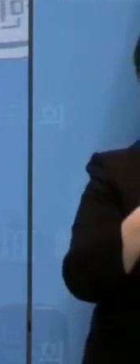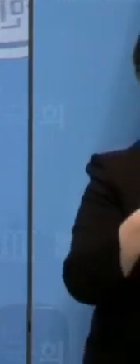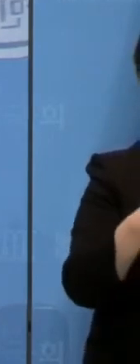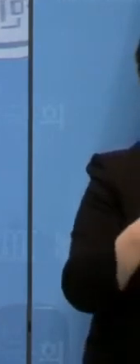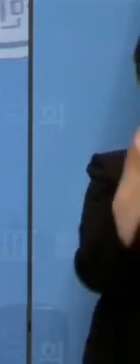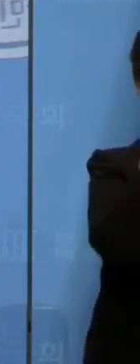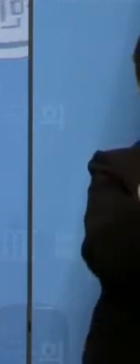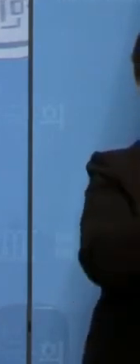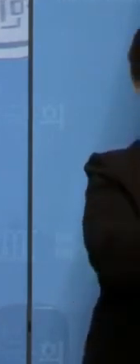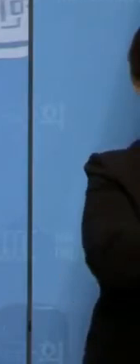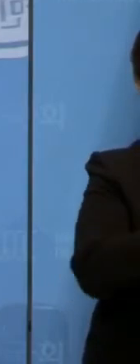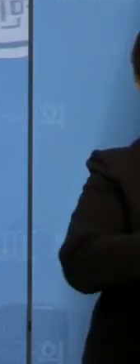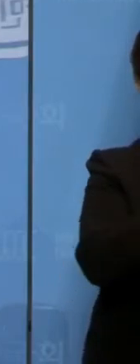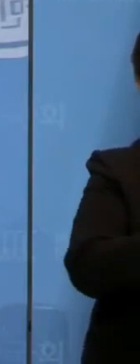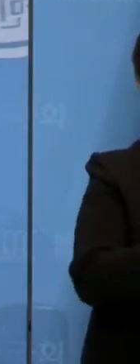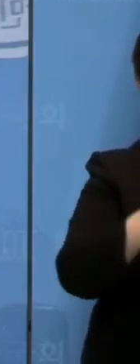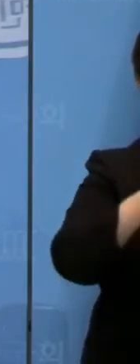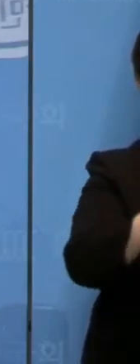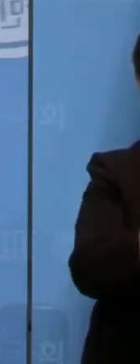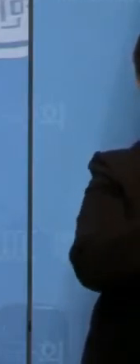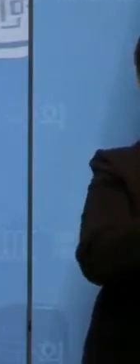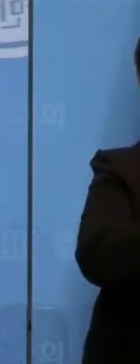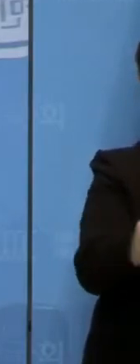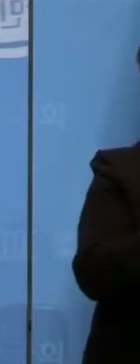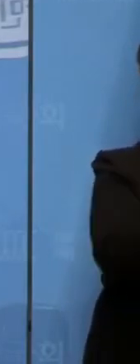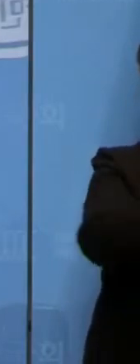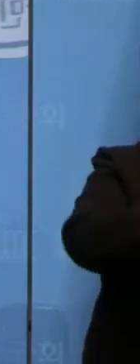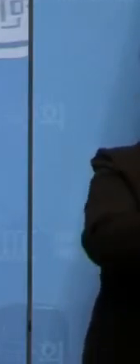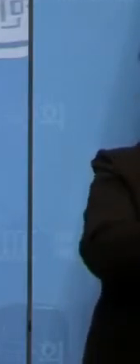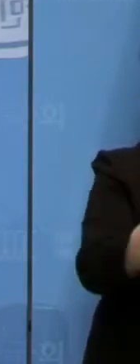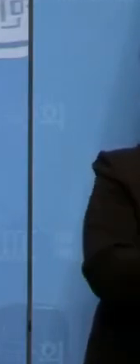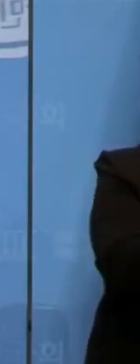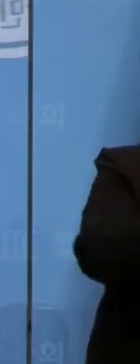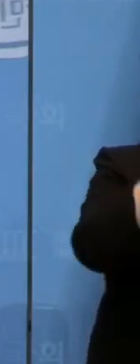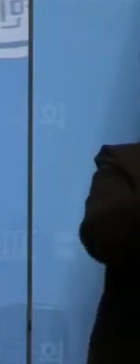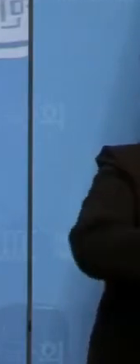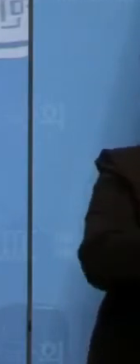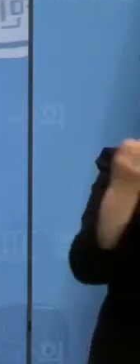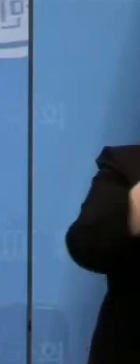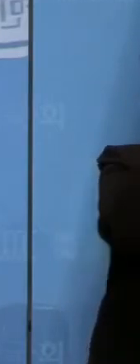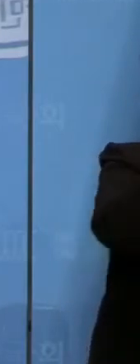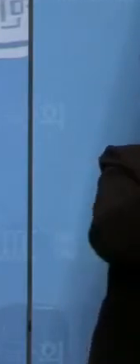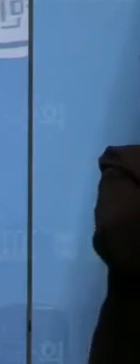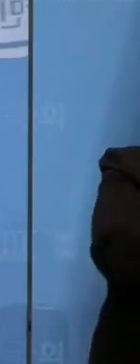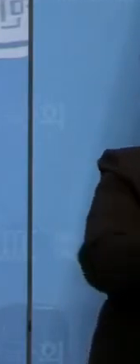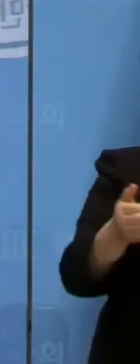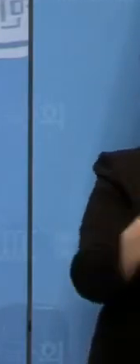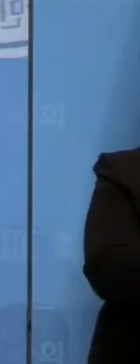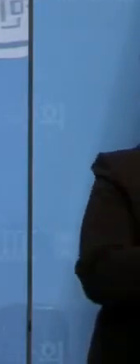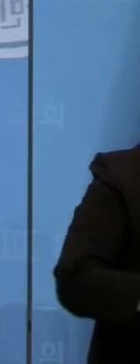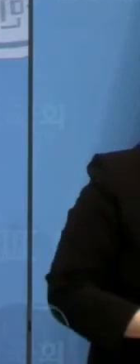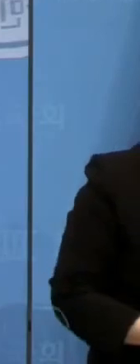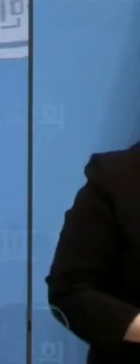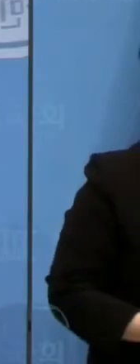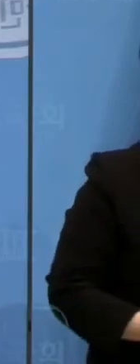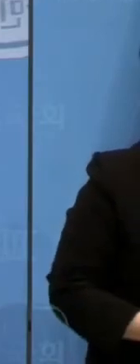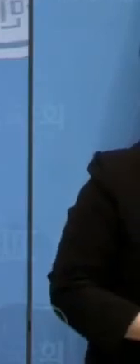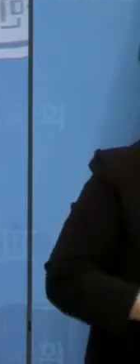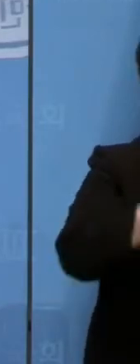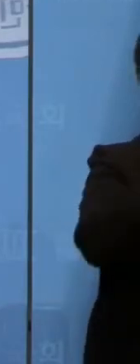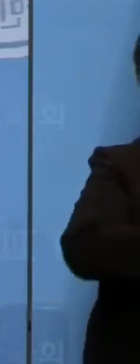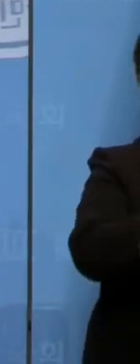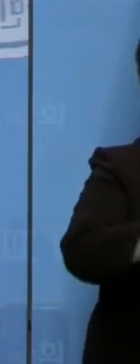국방 치안 분할 교류 중단, 군용 물자 수출 금지, 개발협력 사업 재검토를 결정했습니다.